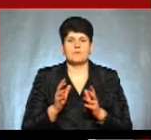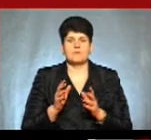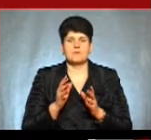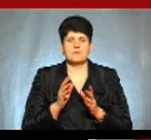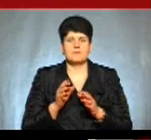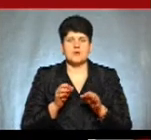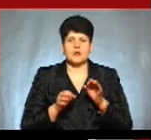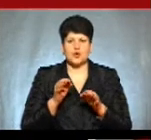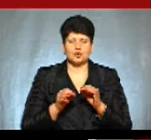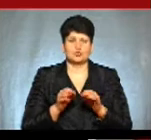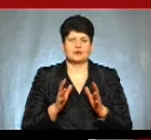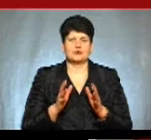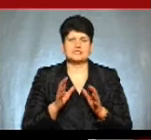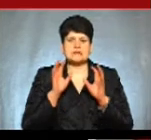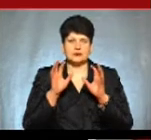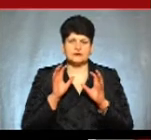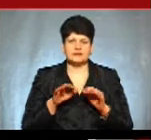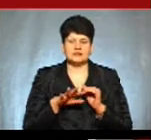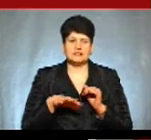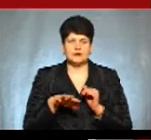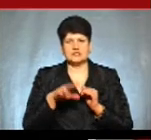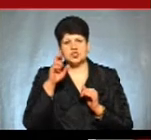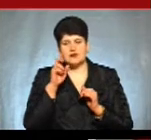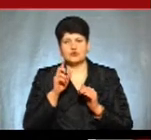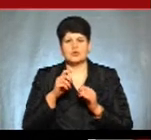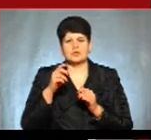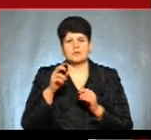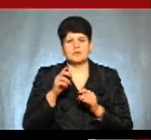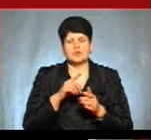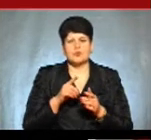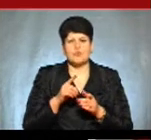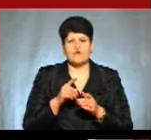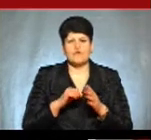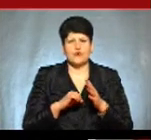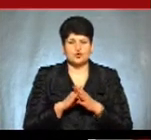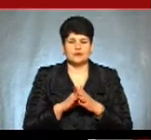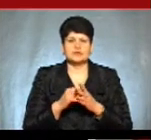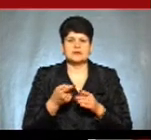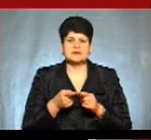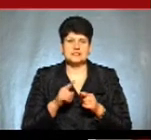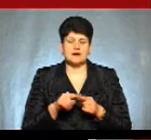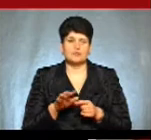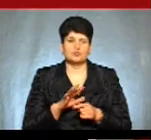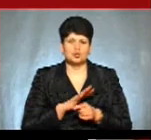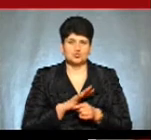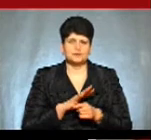території земель державного і комунального лісового фонду. Найбільш такими резонансними справами це в нас